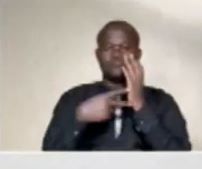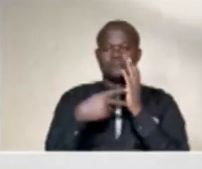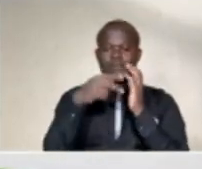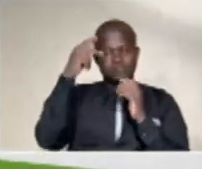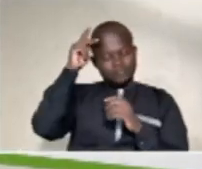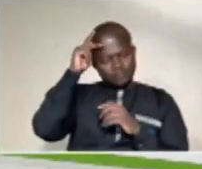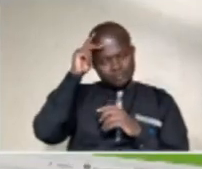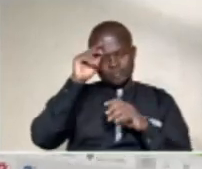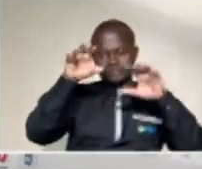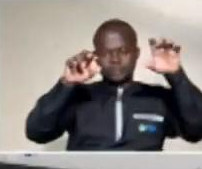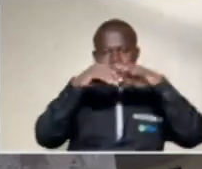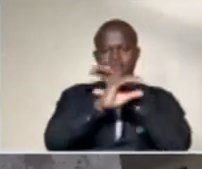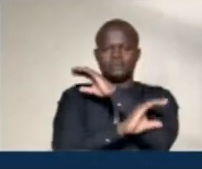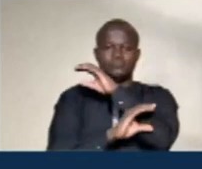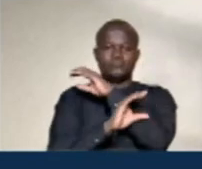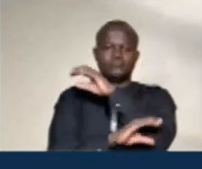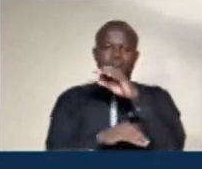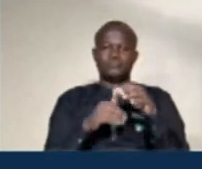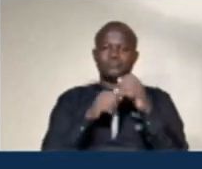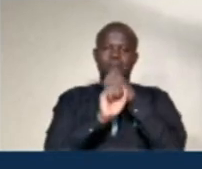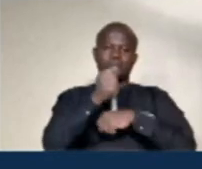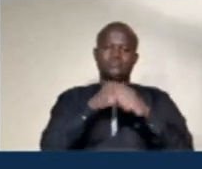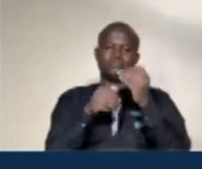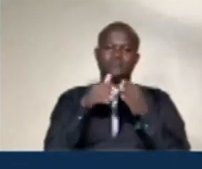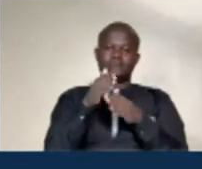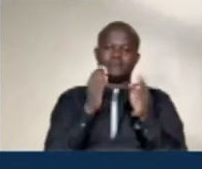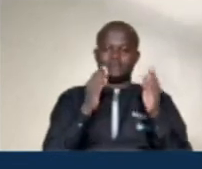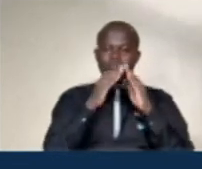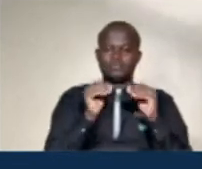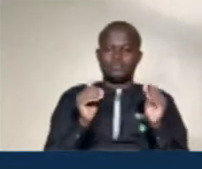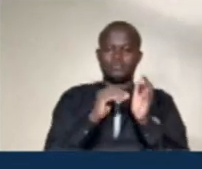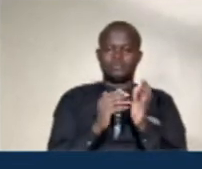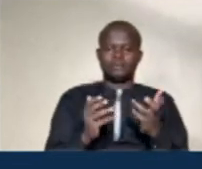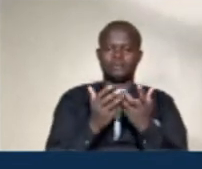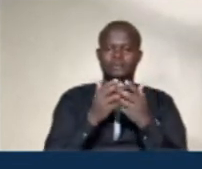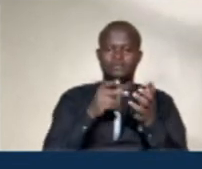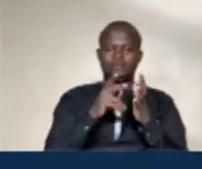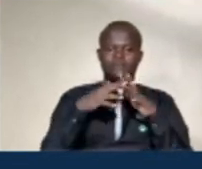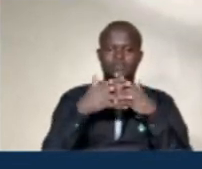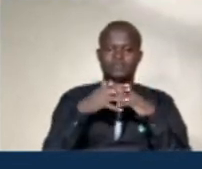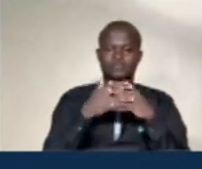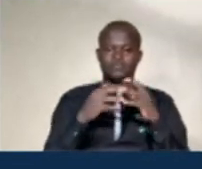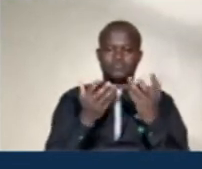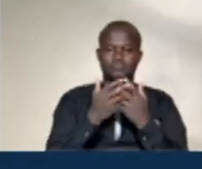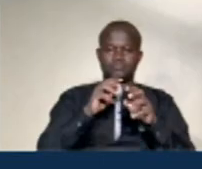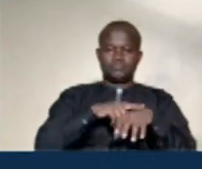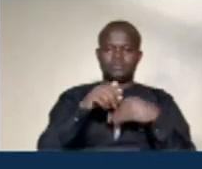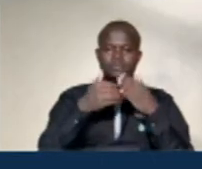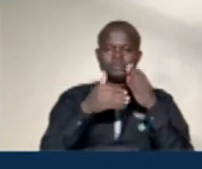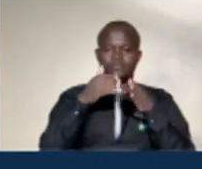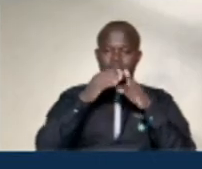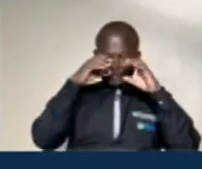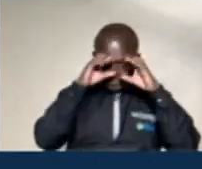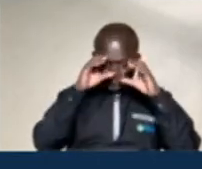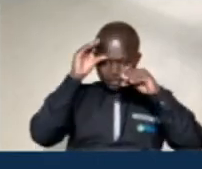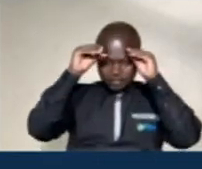n'ubumenyingiro hirya no hino mu gihugu. Imirimo yo kubaka iyi nzu kandi yanajyanye no kugura imashini zigezweho, kubaka laboratwari